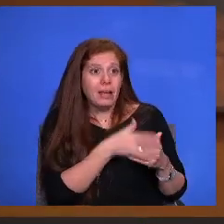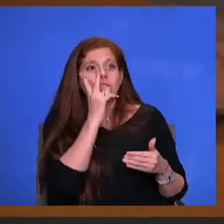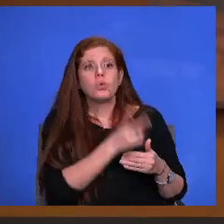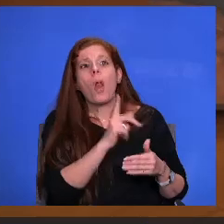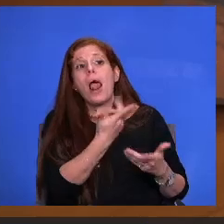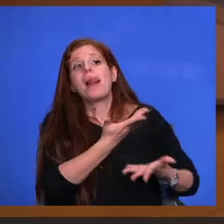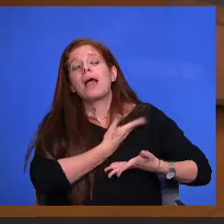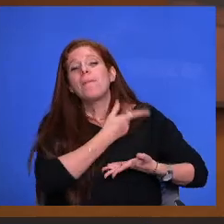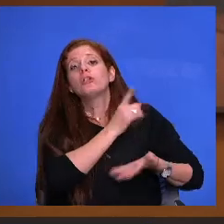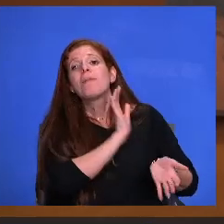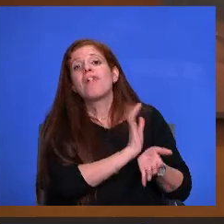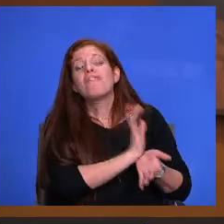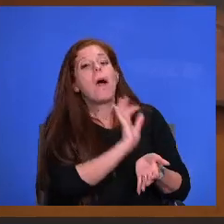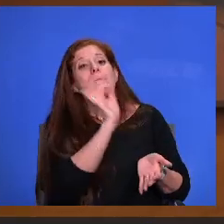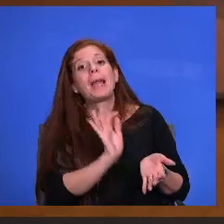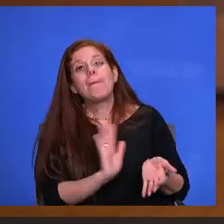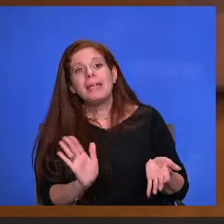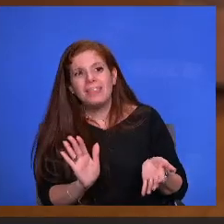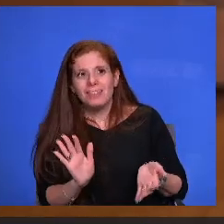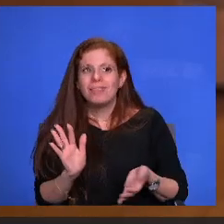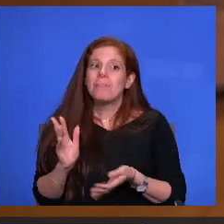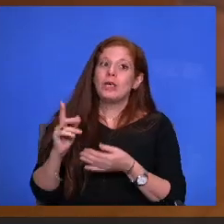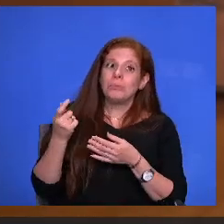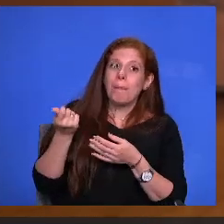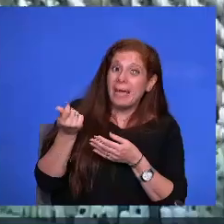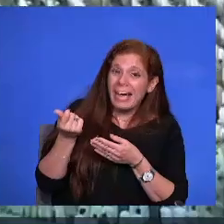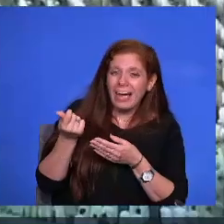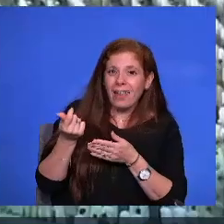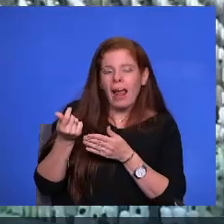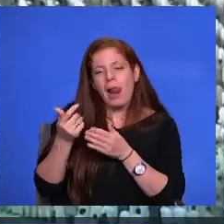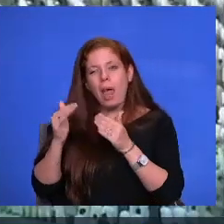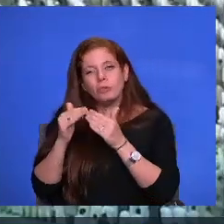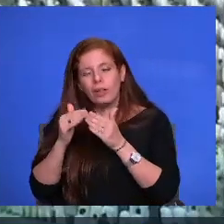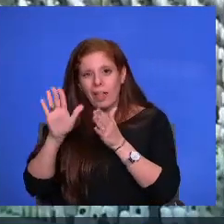בלי ריבוי. מה שמחיר למשתכן. מחיר למשתכן בדליין. כן.